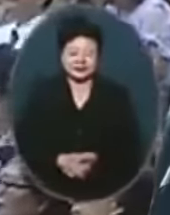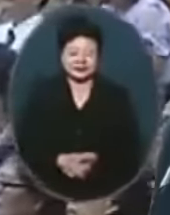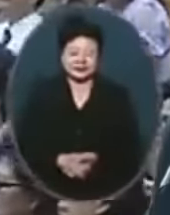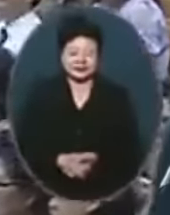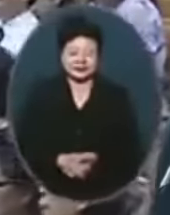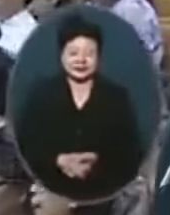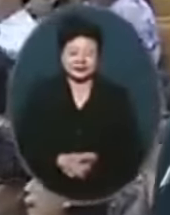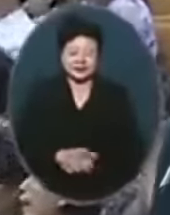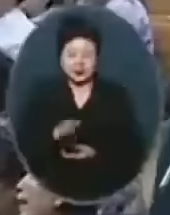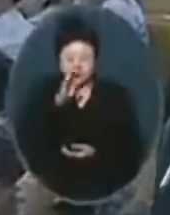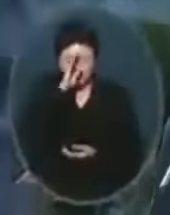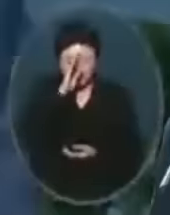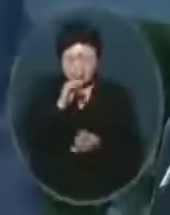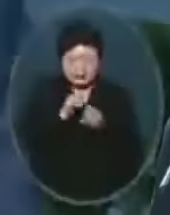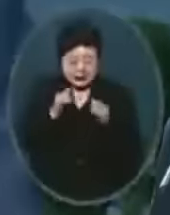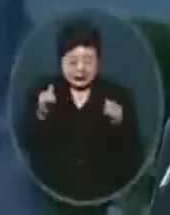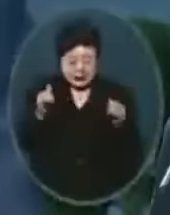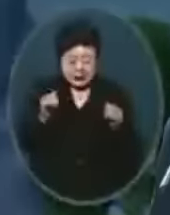병든 사람은